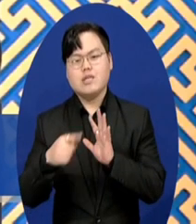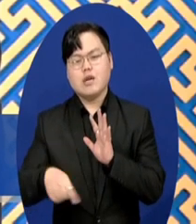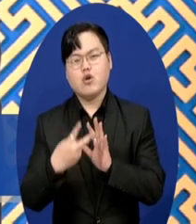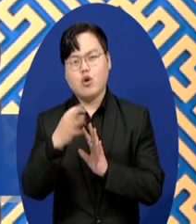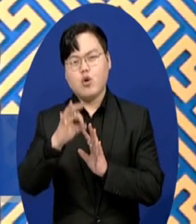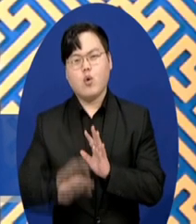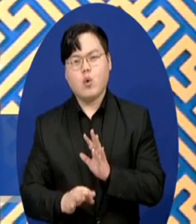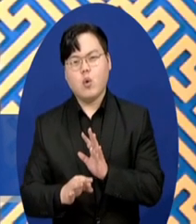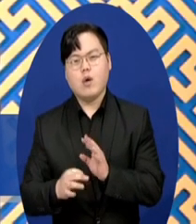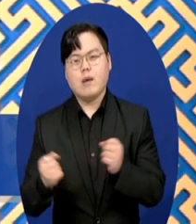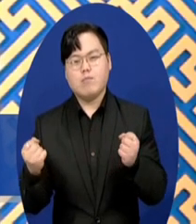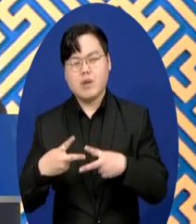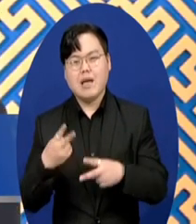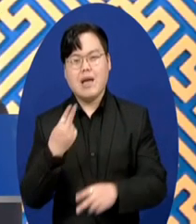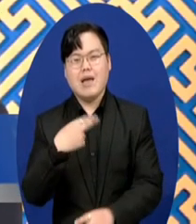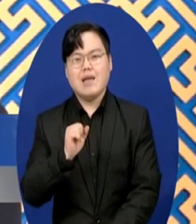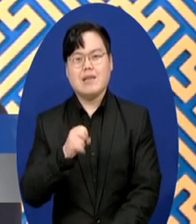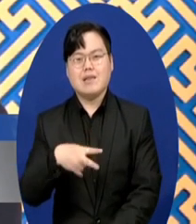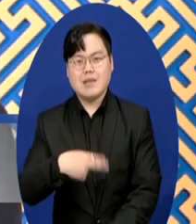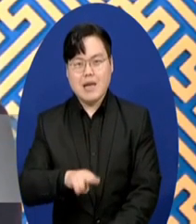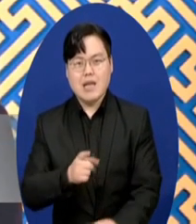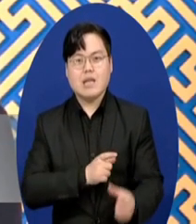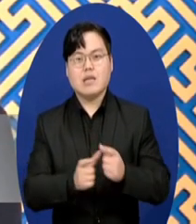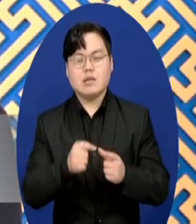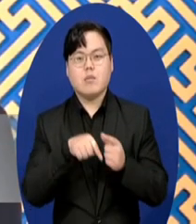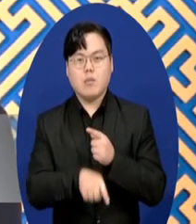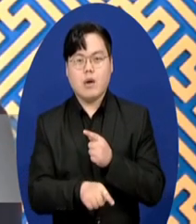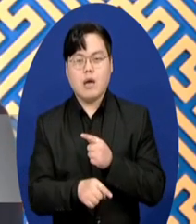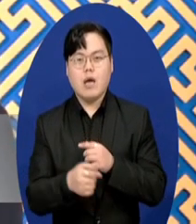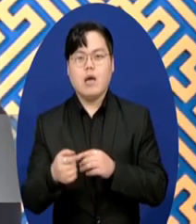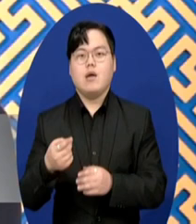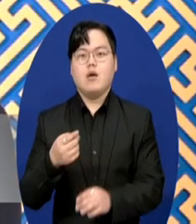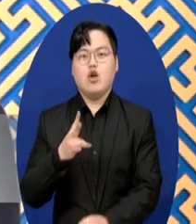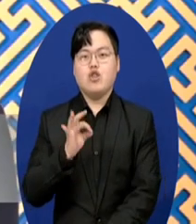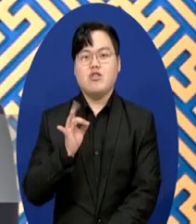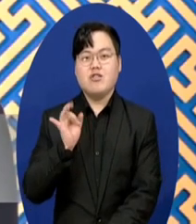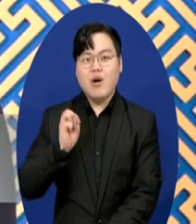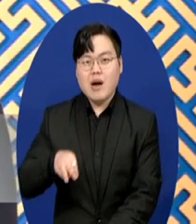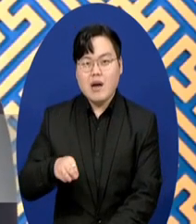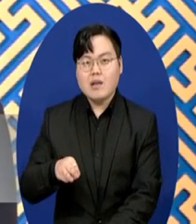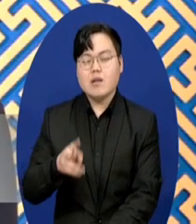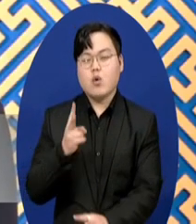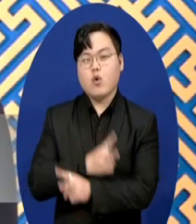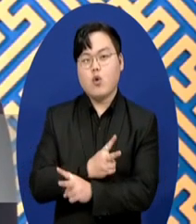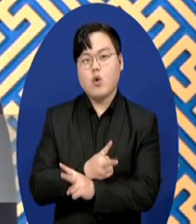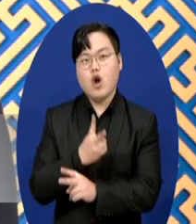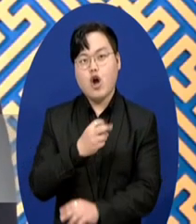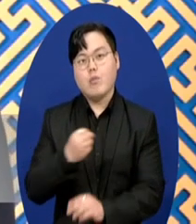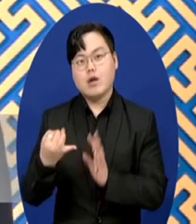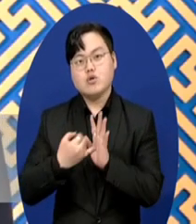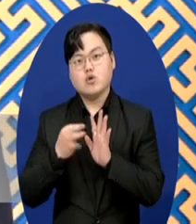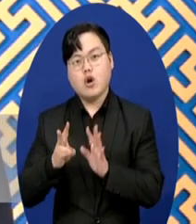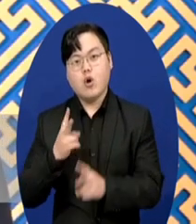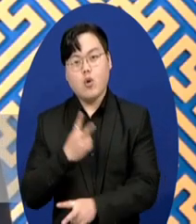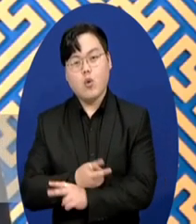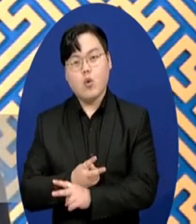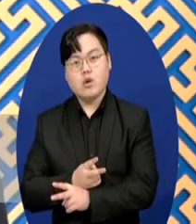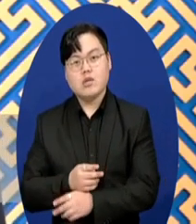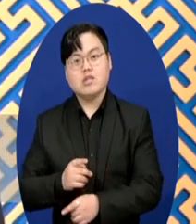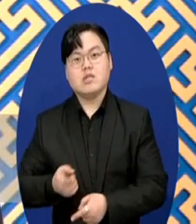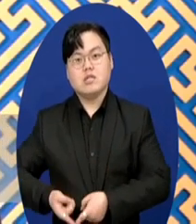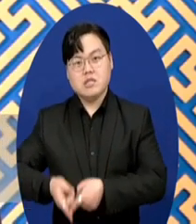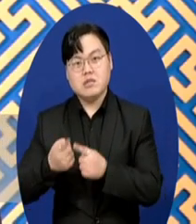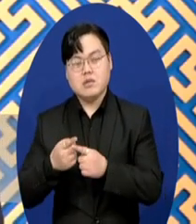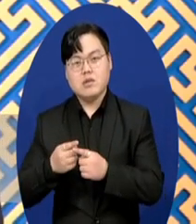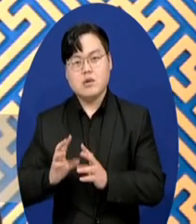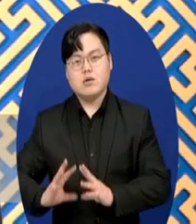тэнцэх хэмжээний мөнгө далд эдийн засагт байна. Нэмэгдсэн өртгийн албан татварын хувьд бол 2016 он шинжилгэгдсэн талбаар бол холбоотойгоор нэмэгдсэн